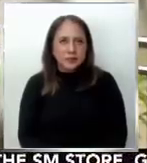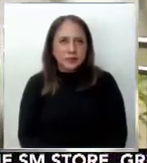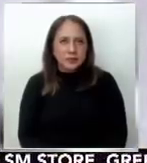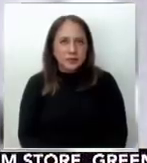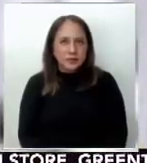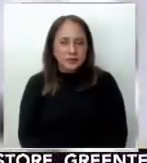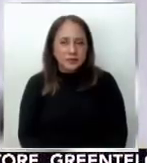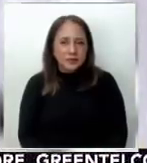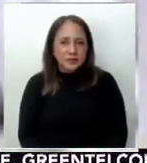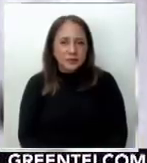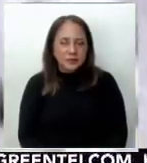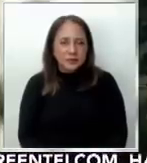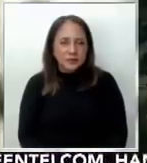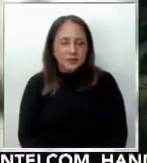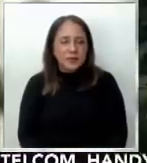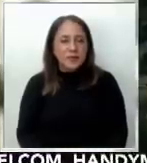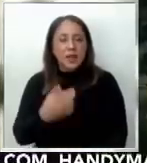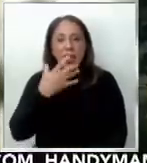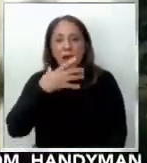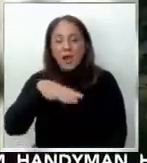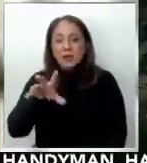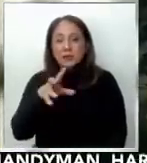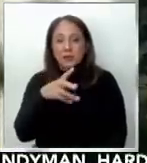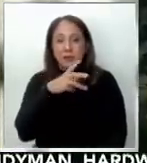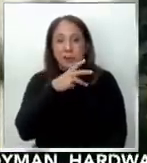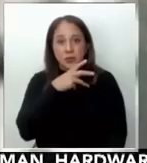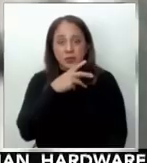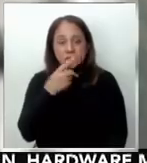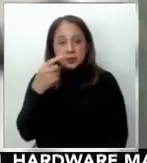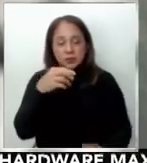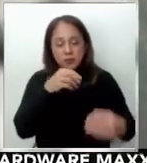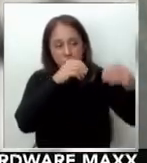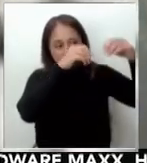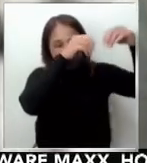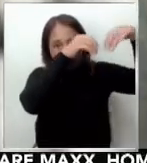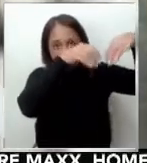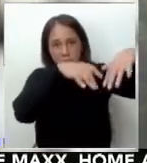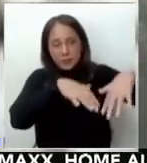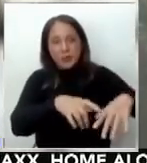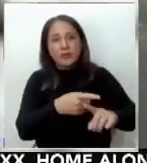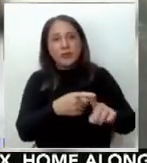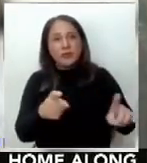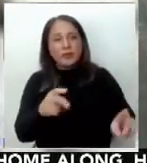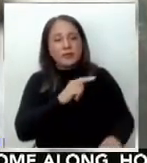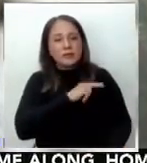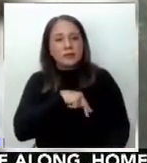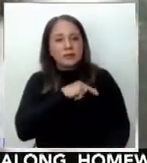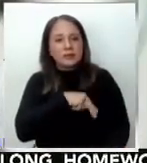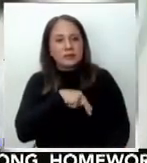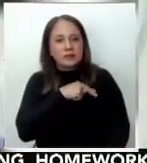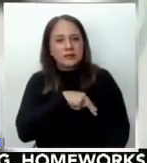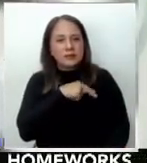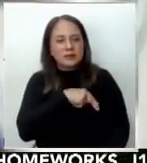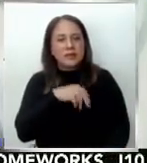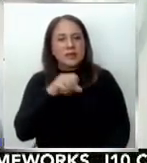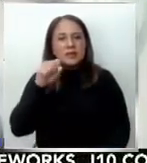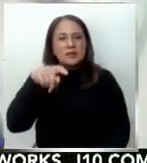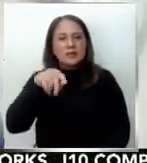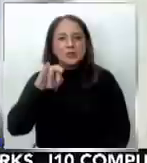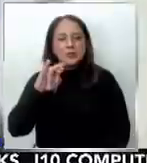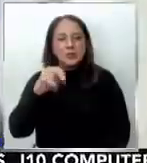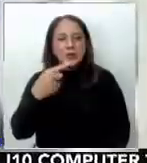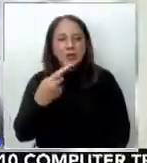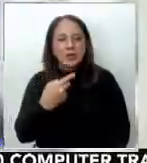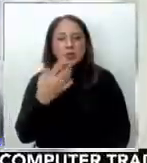Ang mainit at kumukulong tubig mula sa Bilawa Mainit Hot Waterfalls nagmula sa isang natural hot spring. Ito ay nasa paanan ng isang active